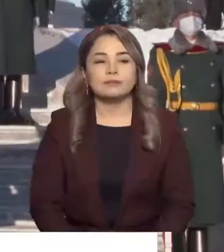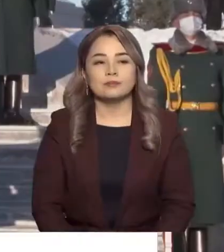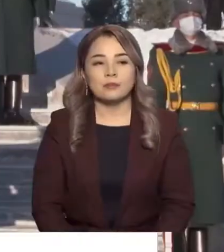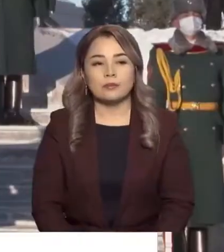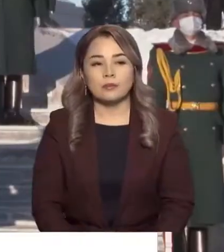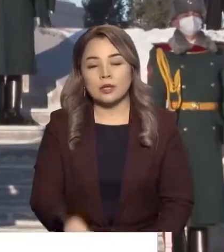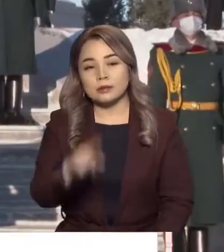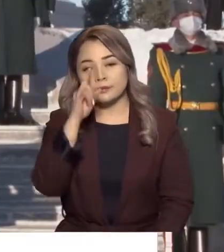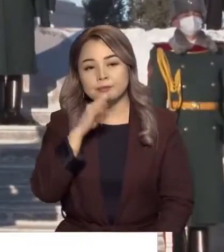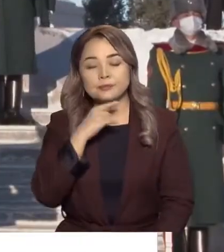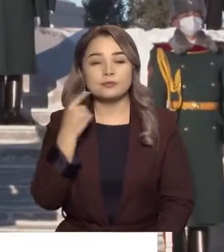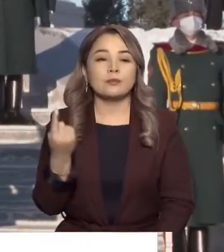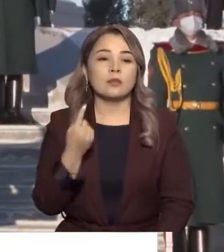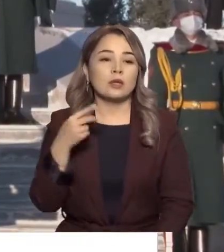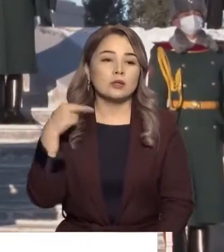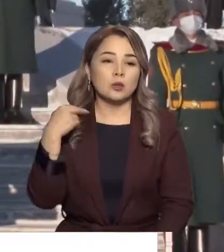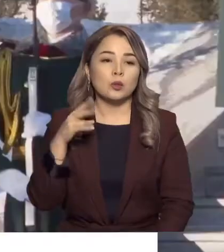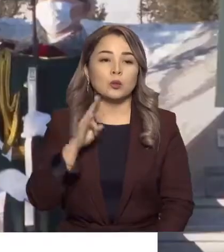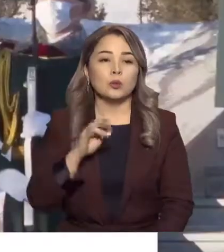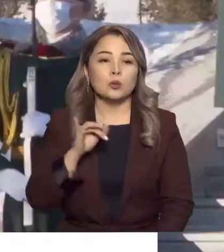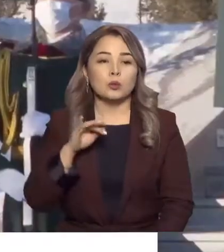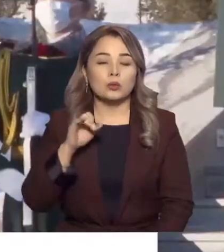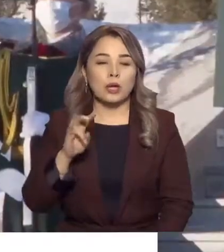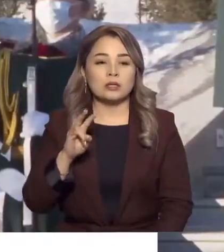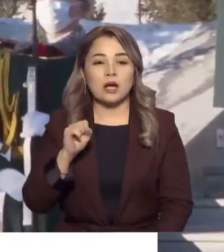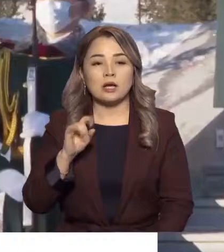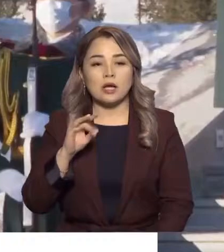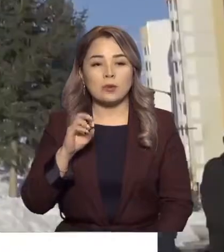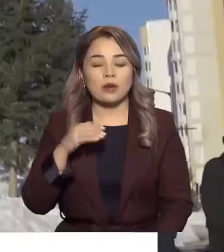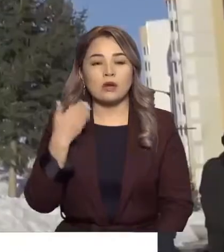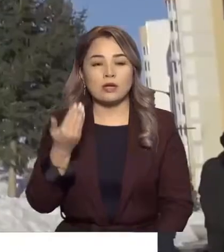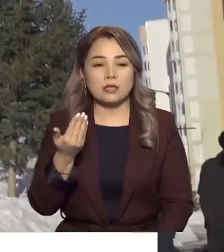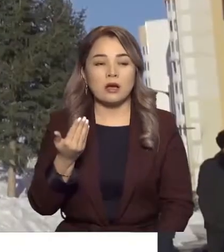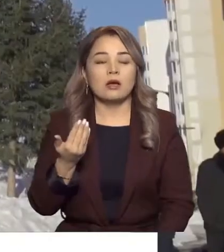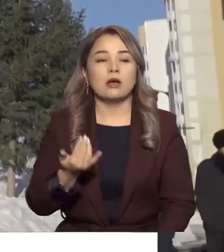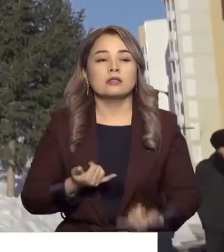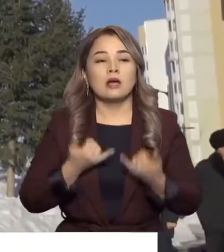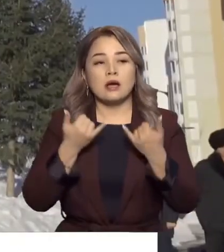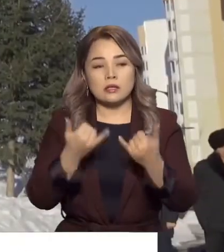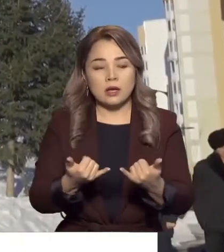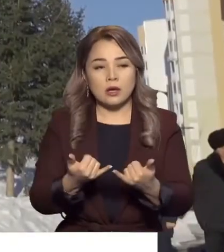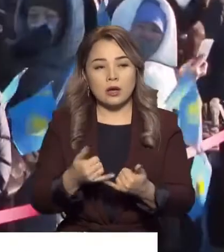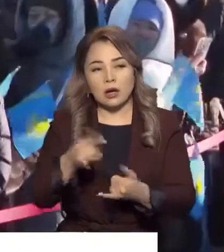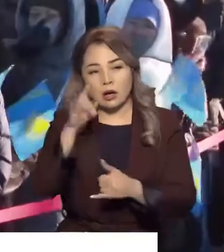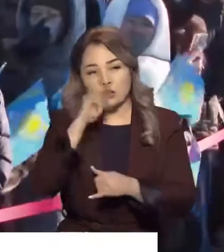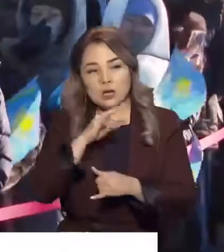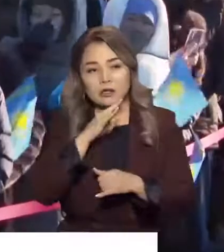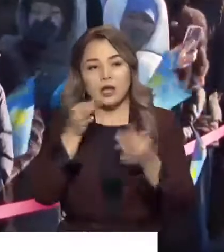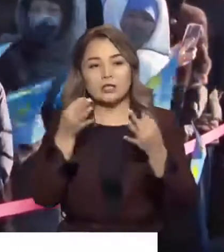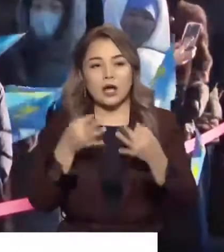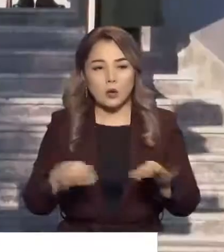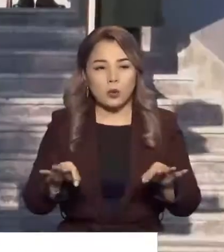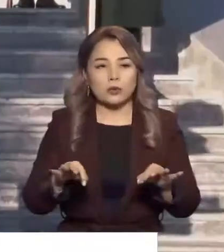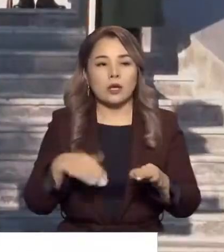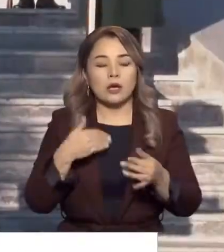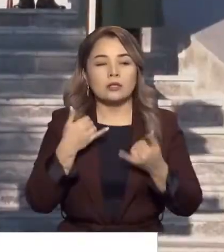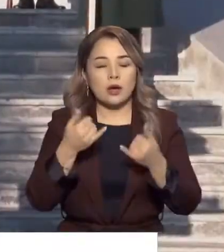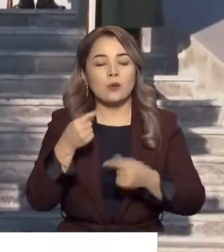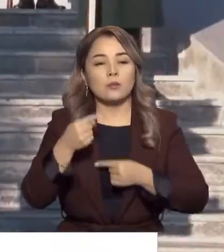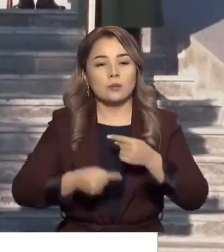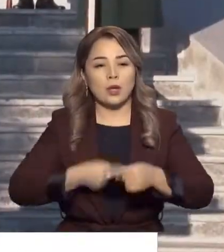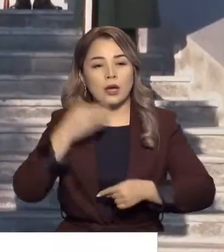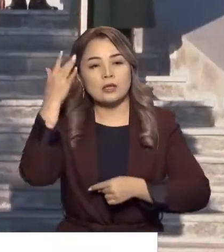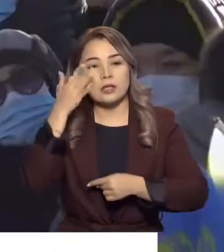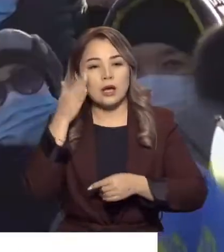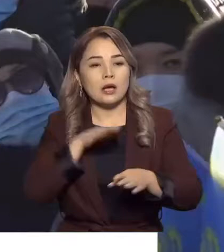Қазақстан тұңғыш президенті елбасы Нұрсұлтан Әбішұлы Назарбаевтың арқасында Қазақстан тәуелсіздікке қол жеткізді. Бабаларымыз ғасырлар бойы армандаған мұраты